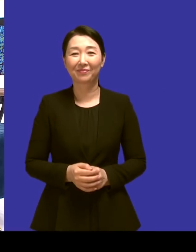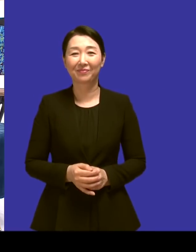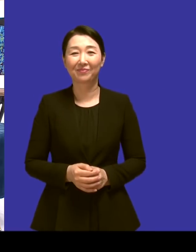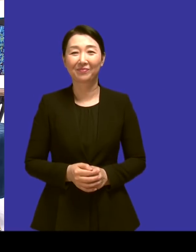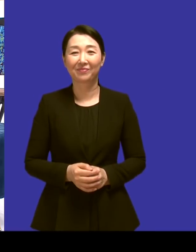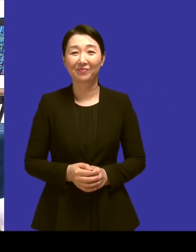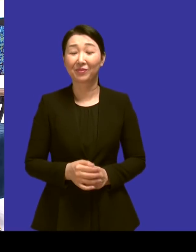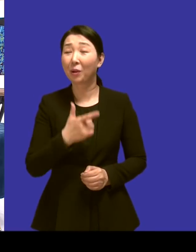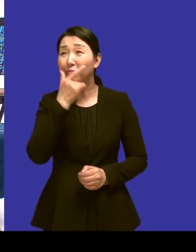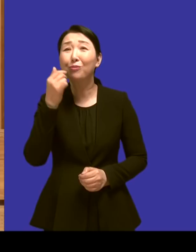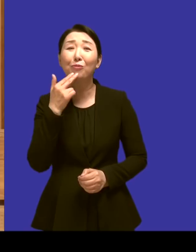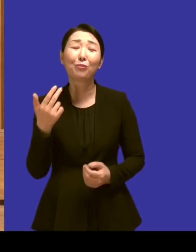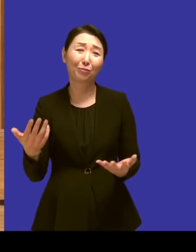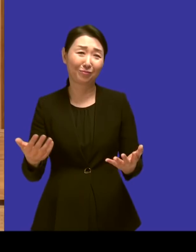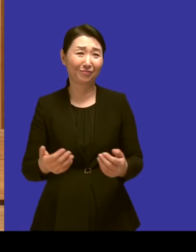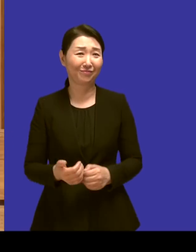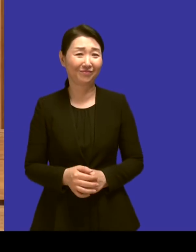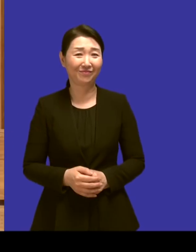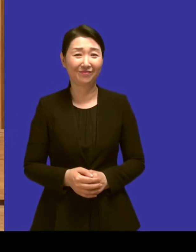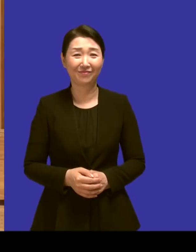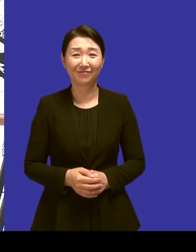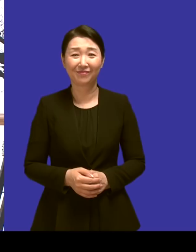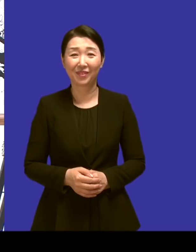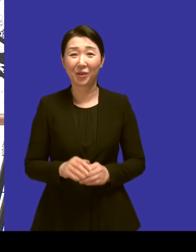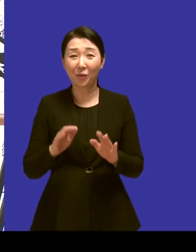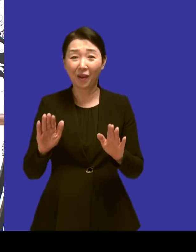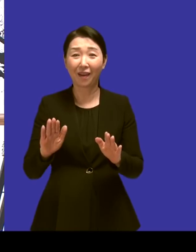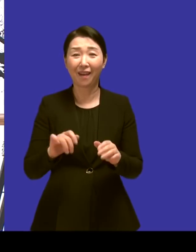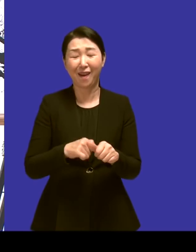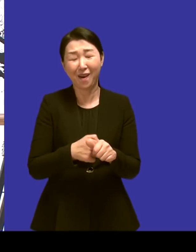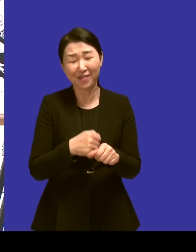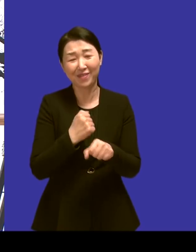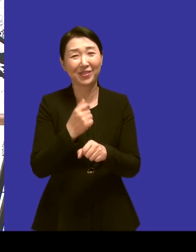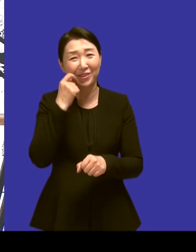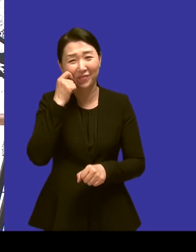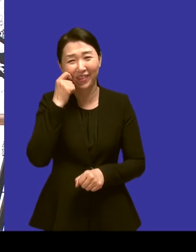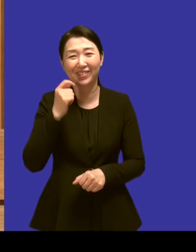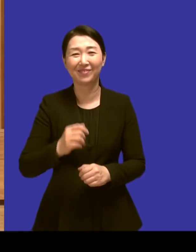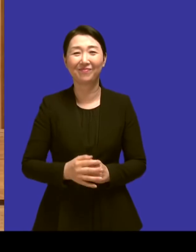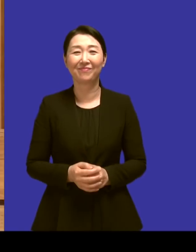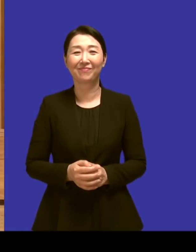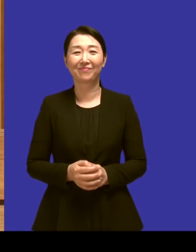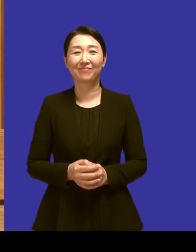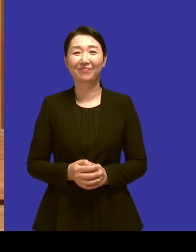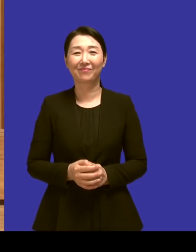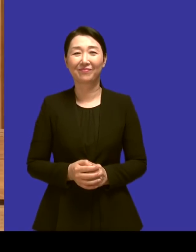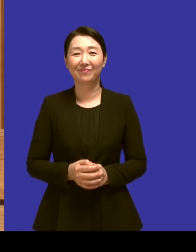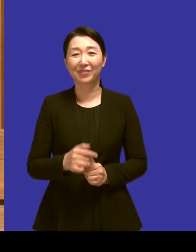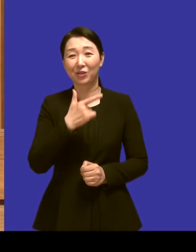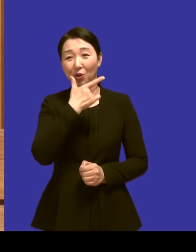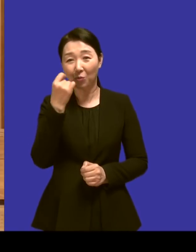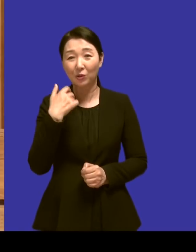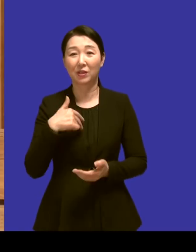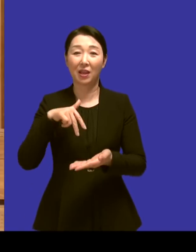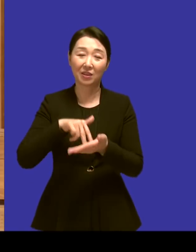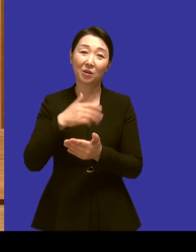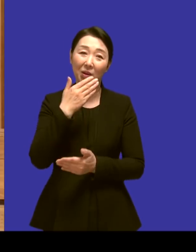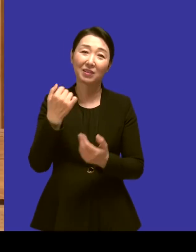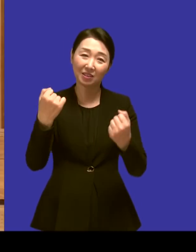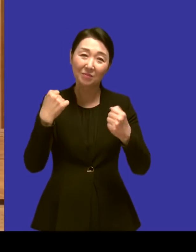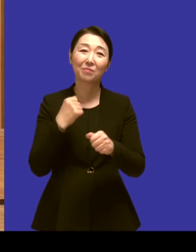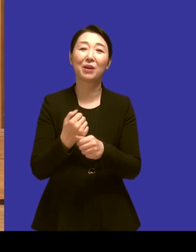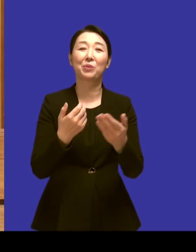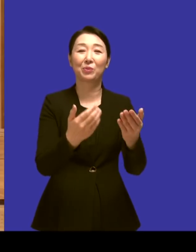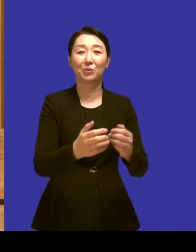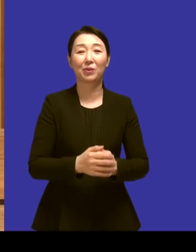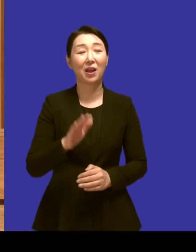결핍이 없어서. 결핍이 없어서. 이별 노래를 잘 못 만들겠어요. 네. 불편한 진실이네요. 네. 네. 그런 결핍이 나를 일어설 수 있는 힘을 만들어